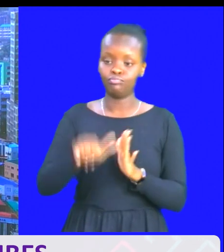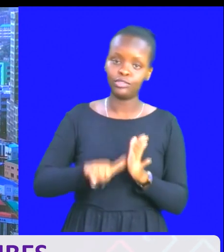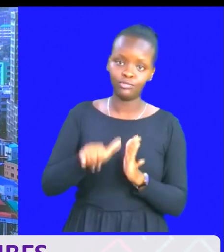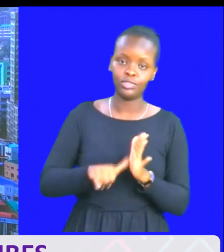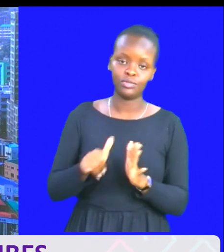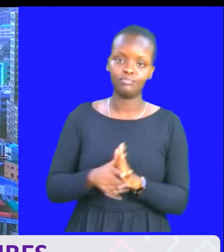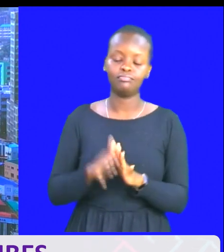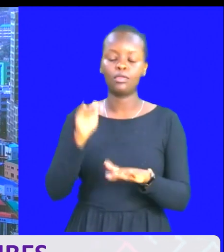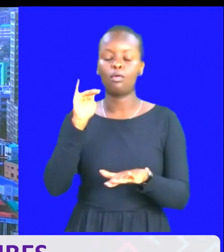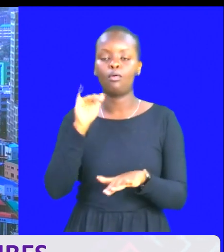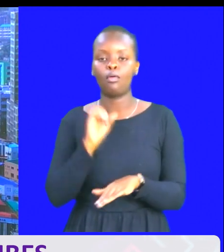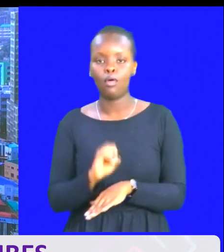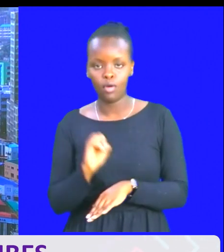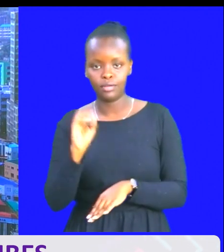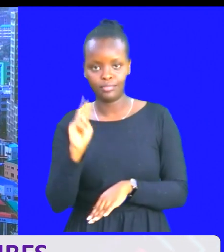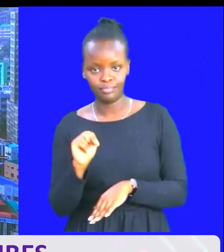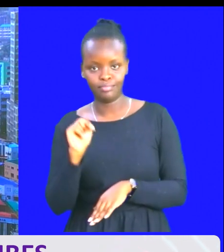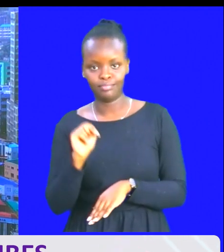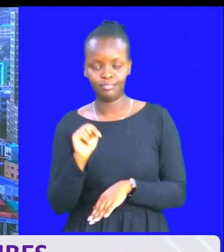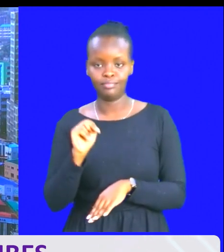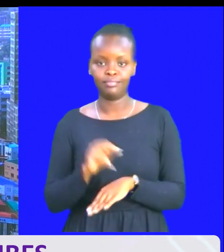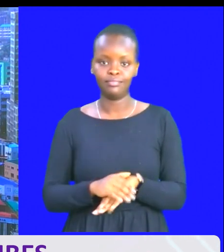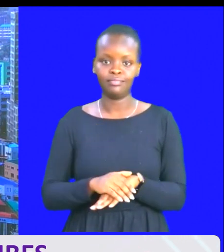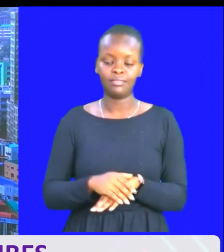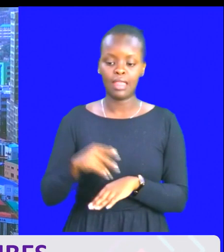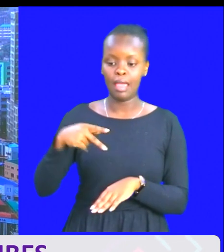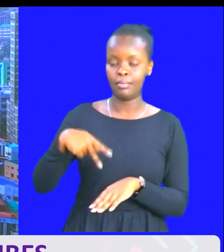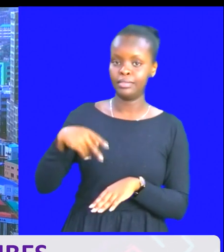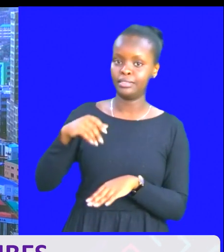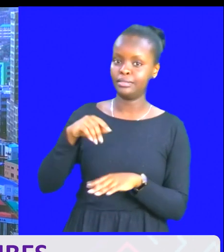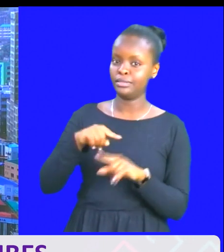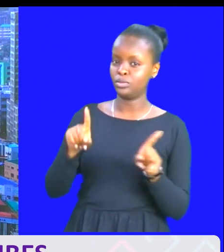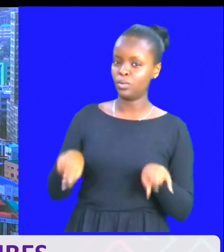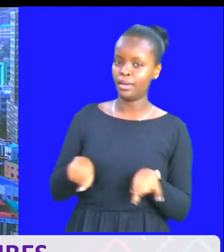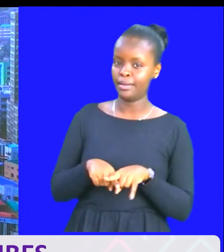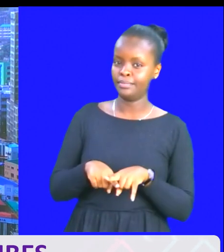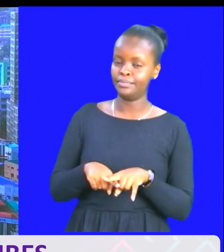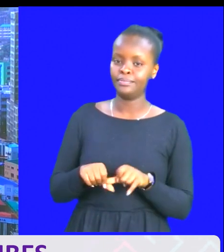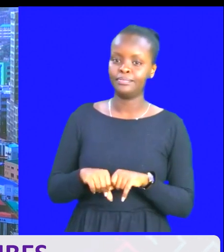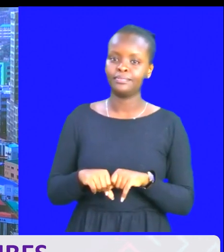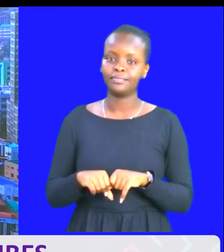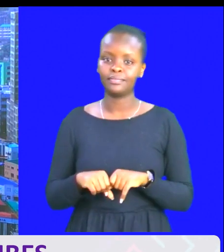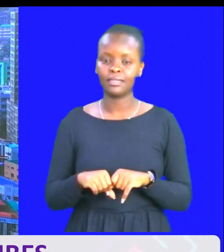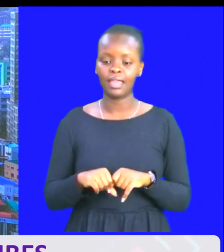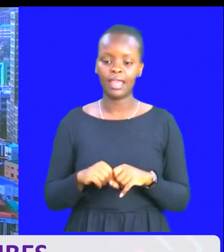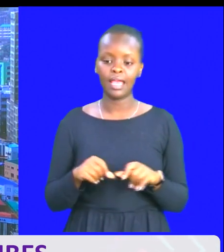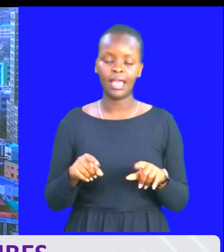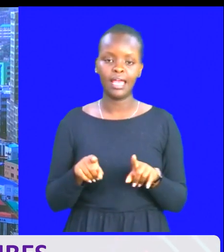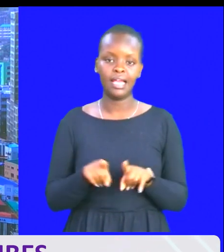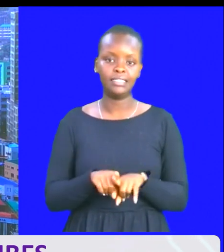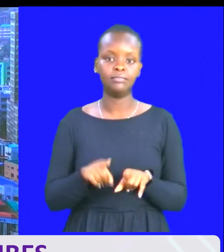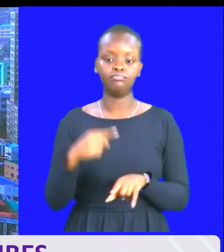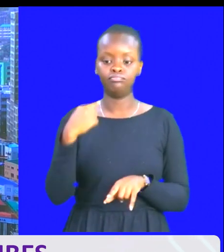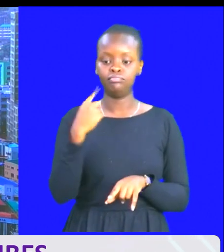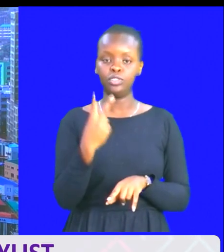inafaa, sindiyo? Vile inafaa. Na wame mtu wangu, tumetisila kama flani hapa ya P-Square. Yeah, wame ni ya P-Square alongside Two-Face Idibia.